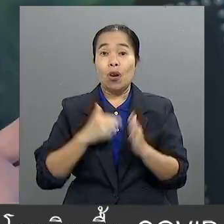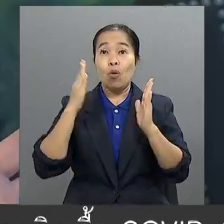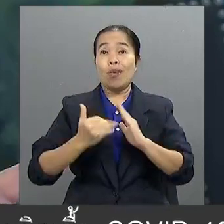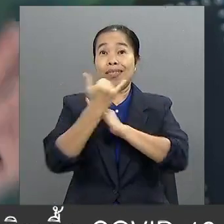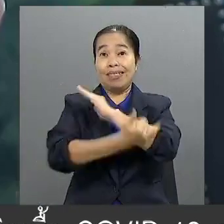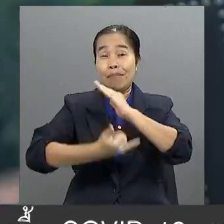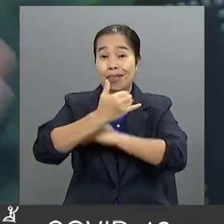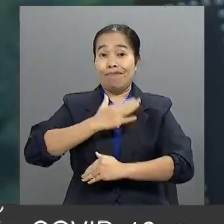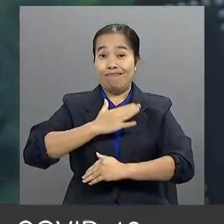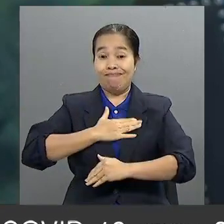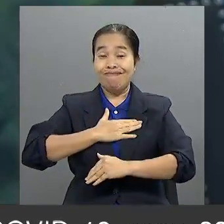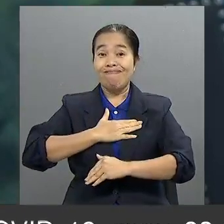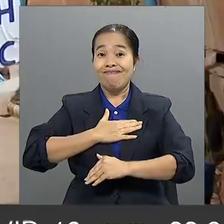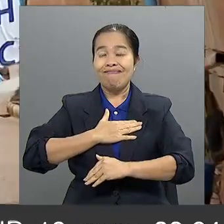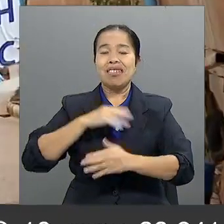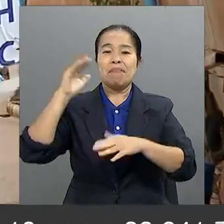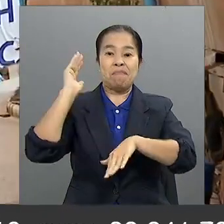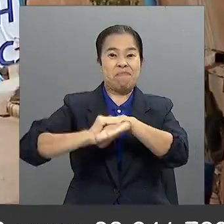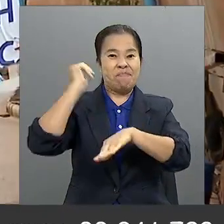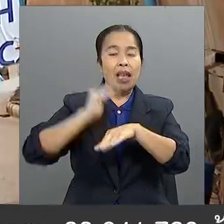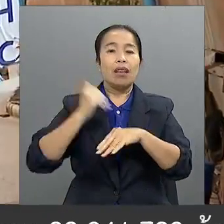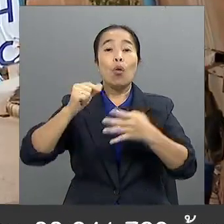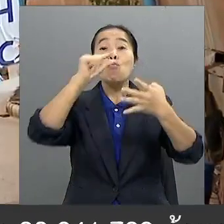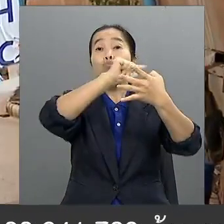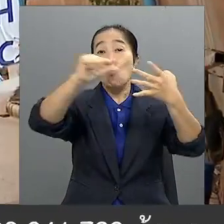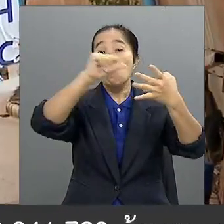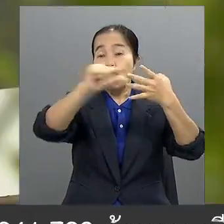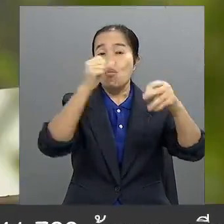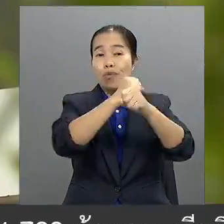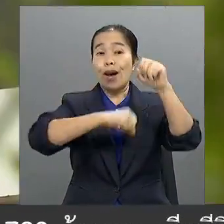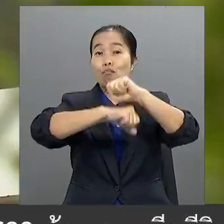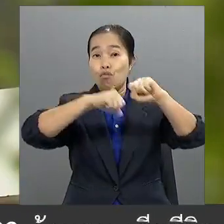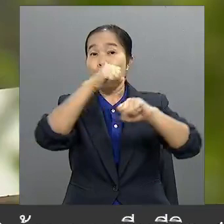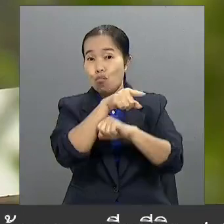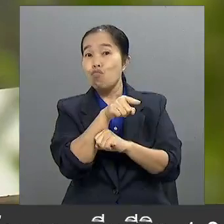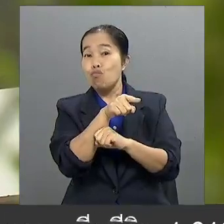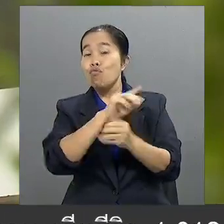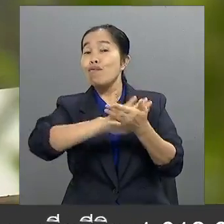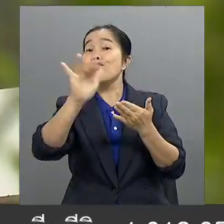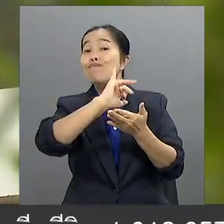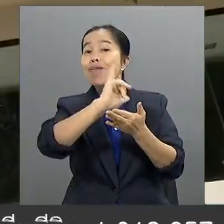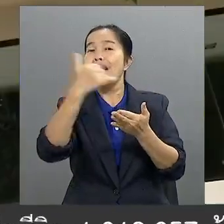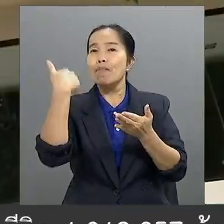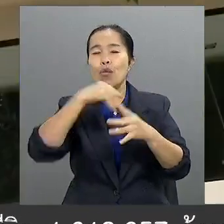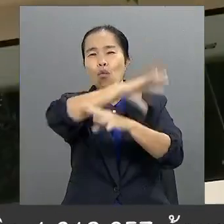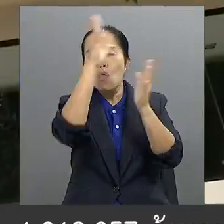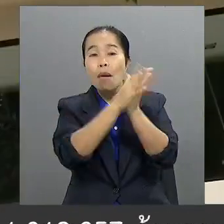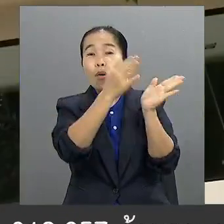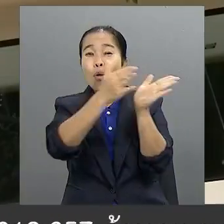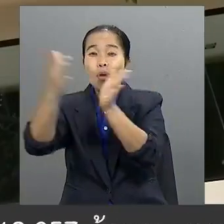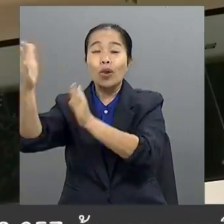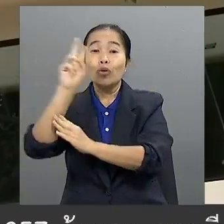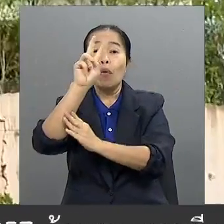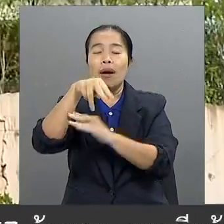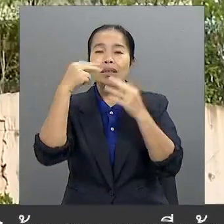อกว่าคอนโดมิเนียมที่อยู่ระหว่างการก่อสร้างอีก2โครงการรวมกว่า 2,000 ยูนิตตอนนี้ขายได้เกิน80%